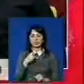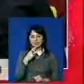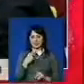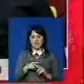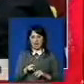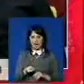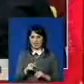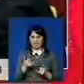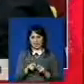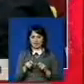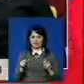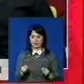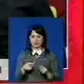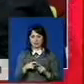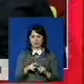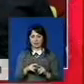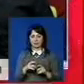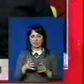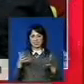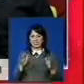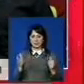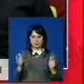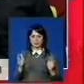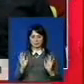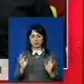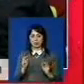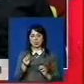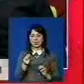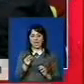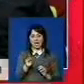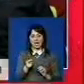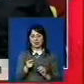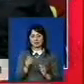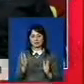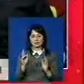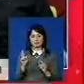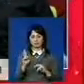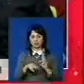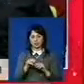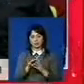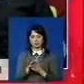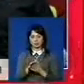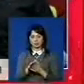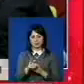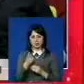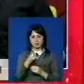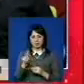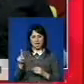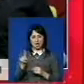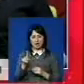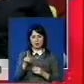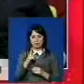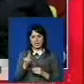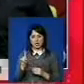აი ეს ჰოსპისი, რომელიც არც თუ ისე დიდია, გარკვეული თანხა, რა თქმა უნდა, მისი შენებლობა დაჯდა. ეს მილიონ ლარზე